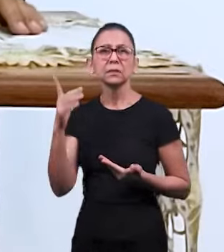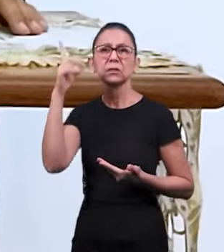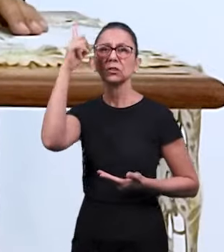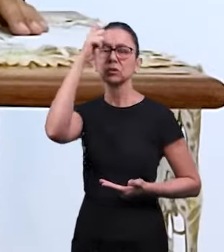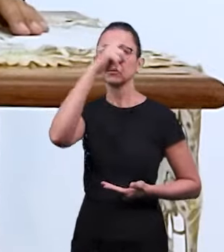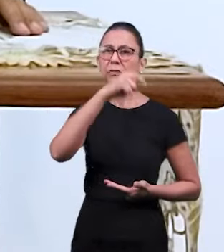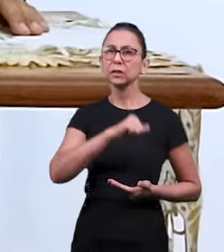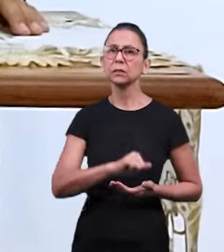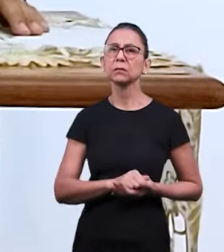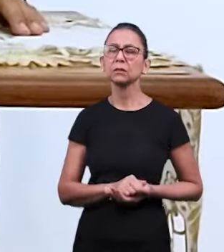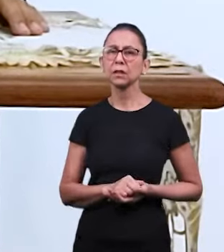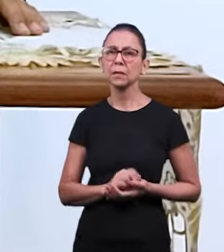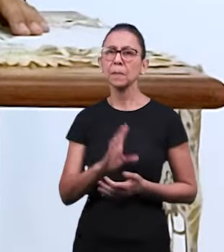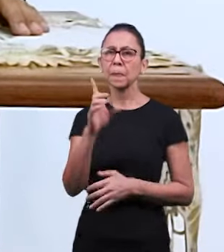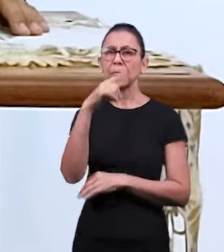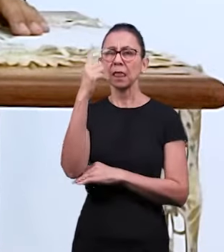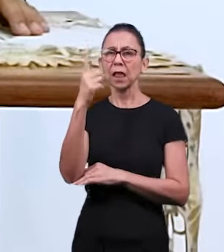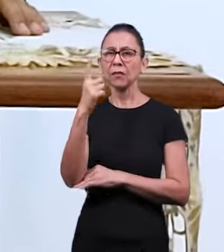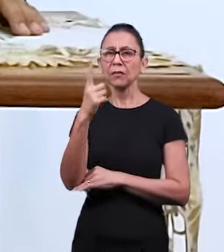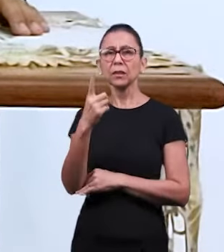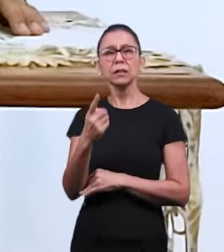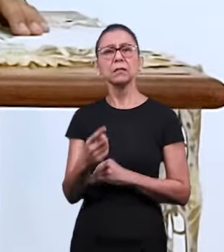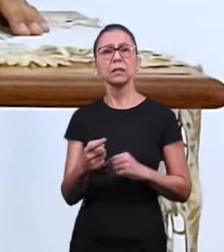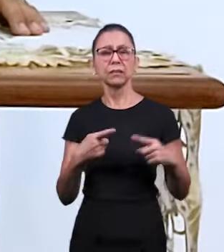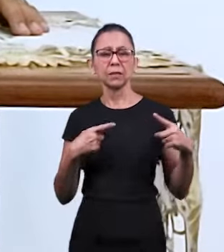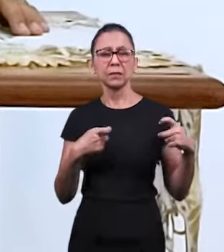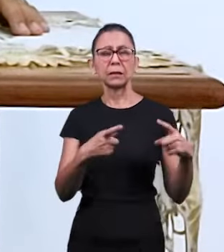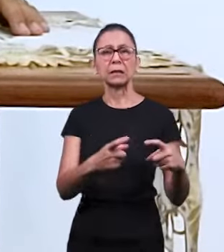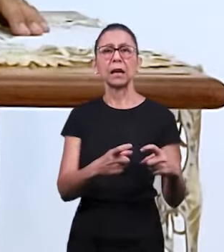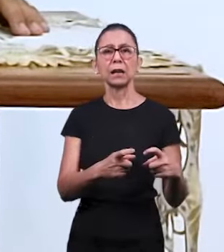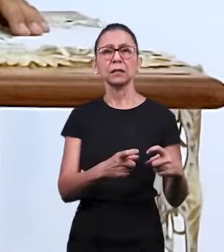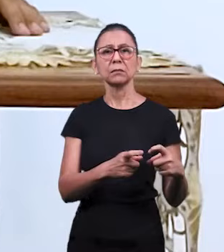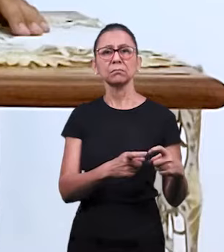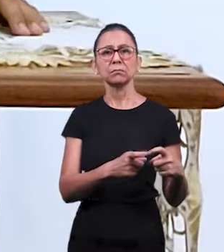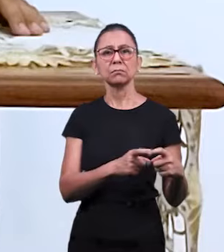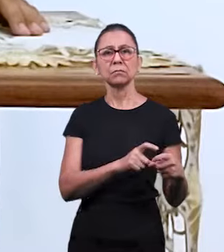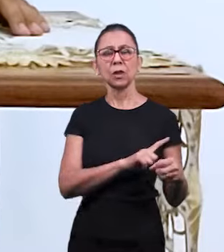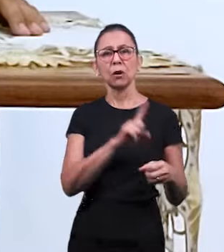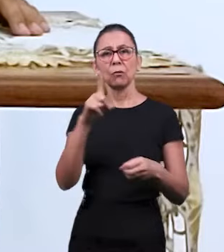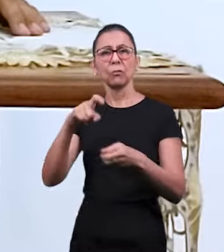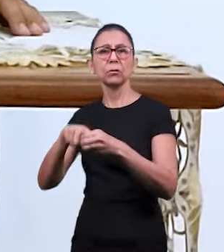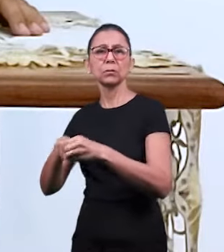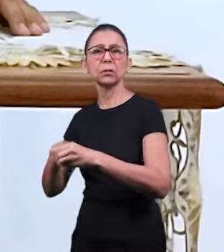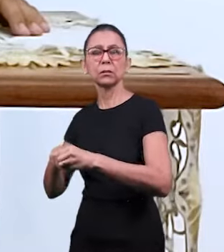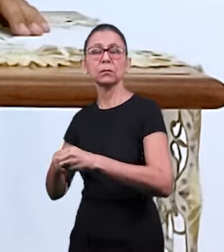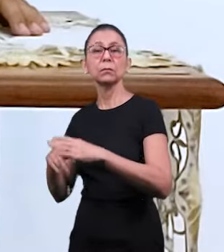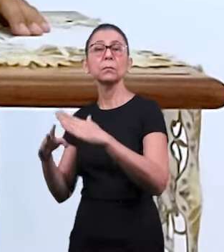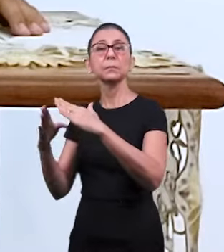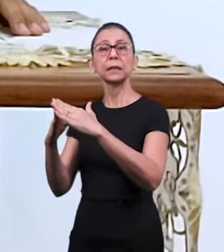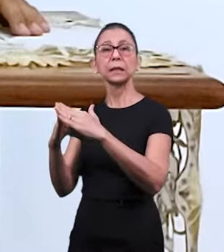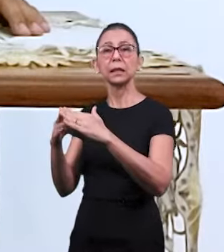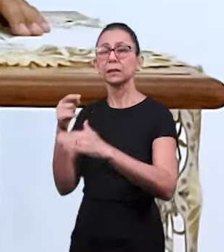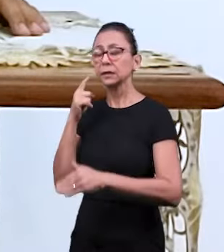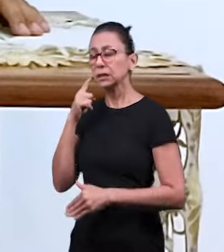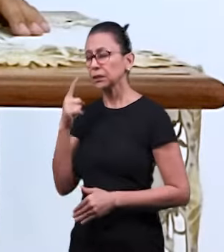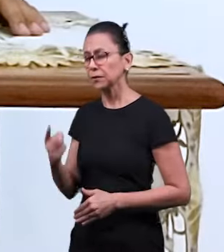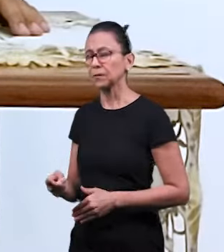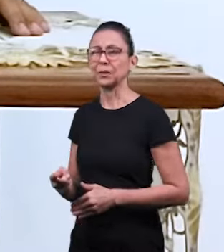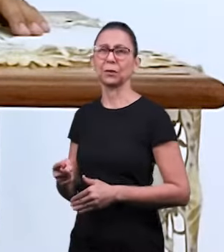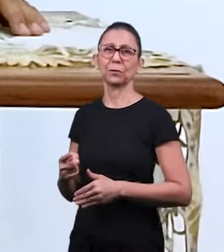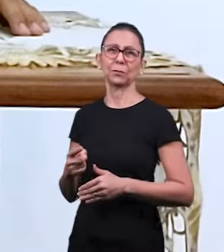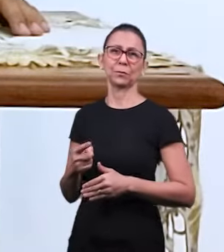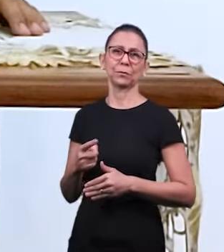своей семьей. И когда они пришли, они увидели, что они не нашли своих близких. Мужи эти